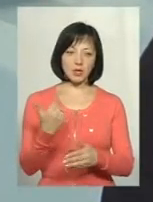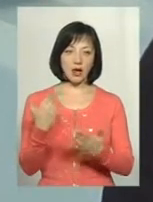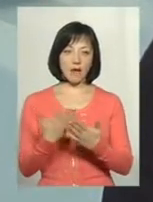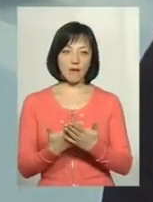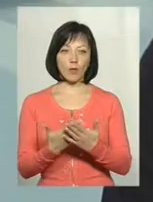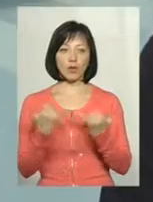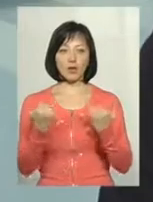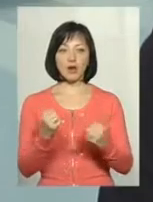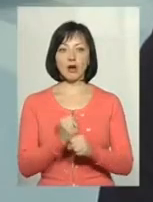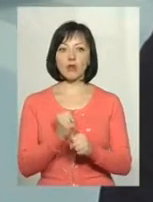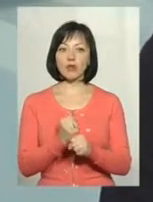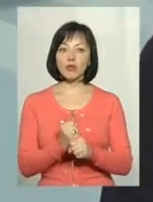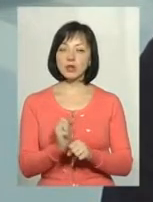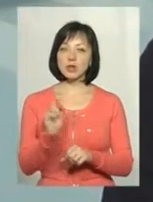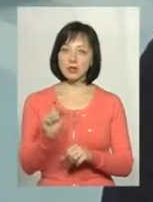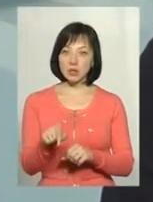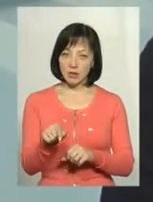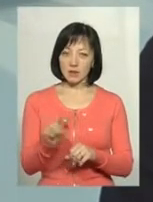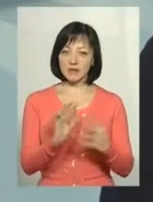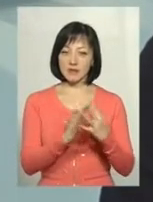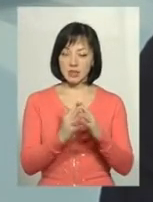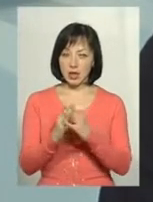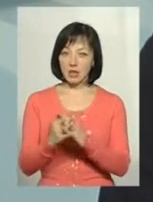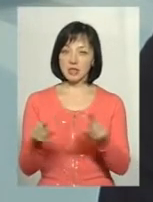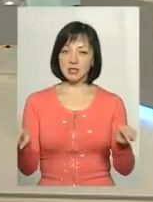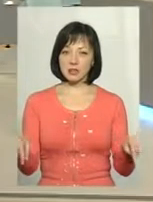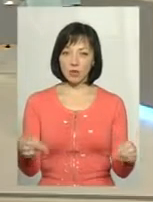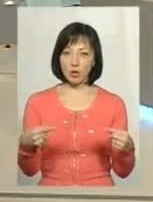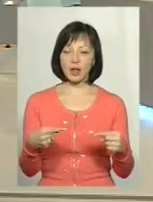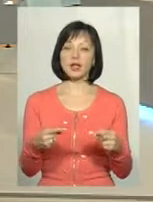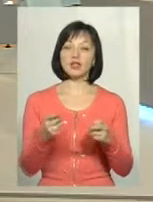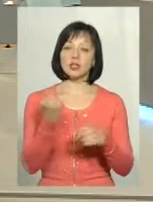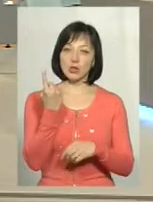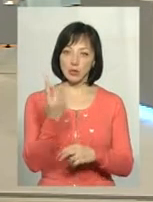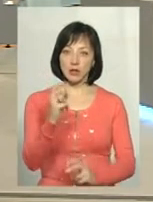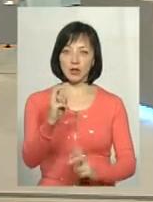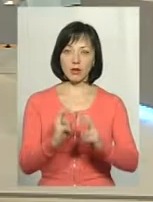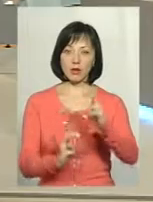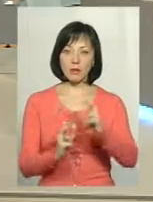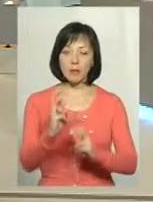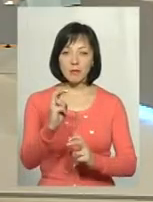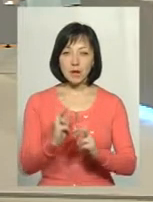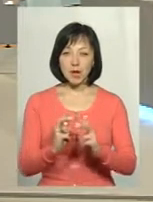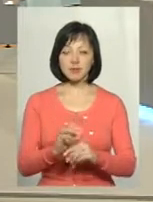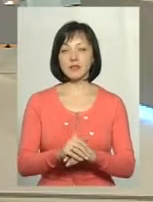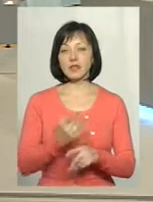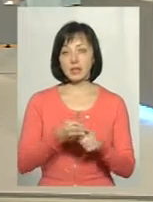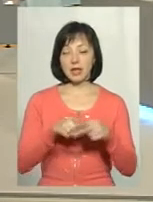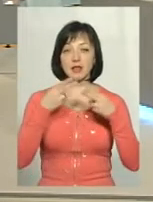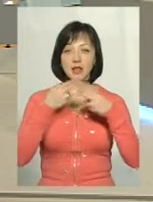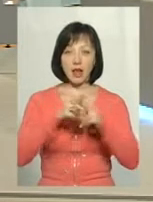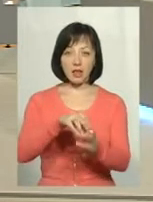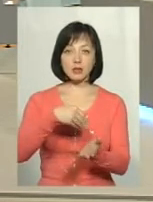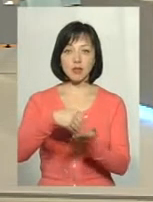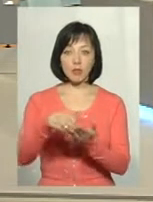для роботи саме в населених пунктах ми створили комунальне підприємство «Благоустрій Дунаєвечини». І саме ця техніка, яку ми